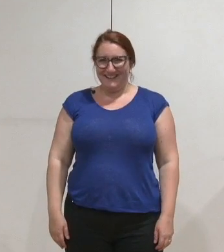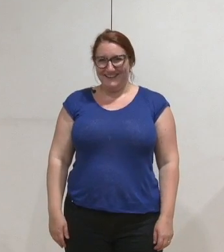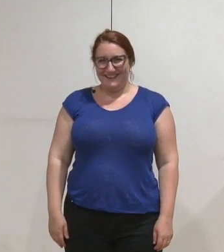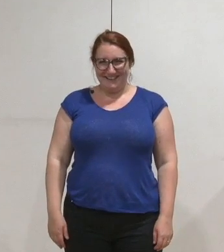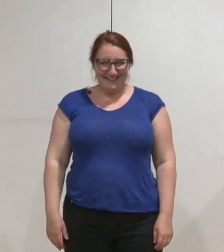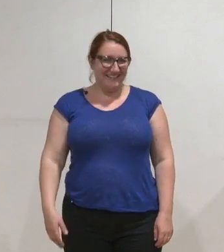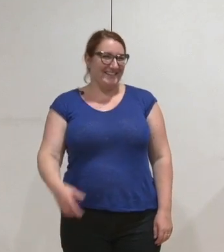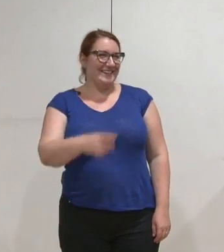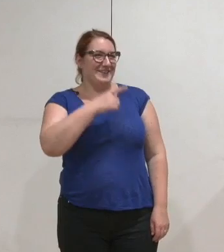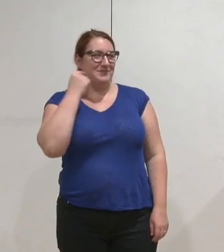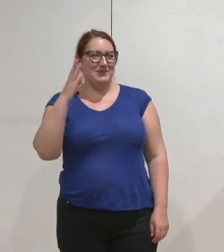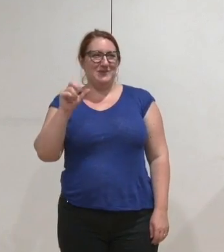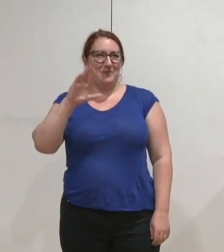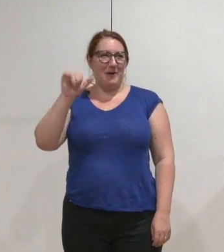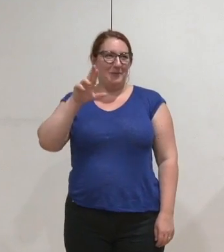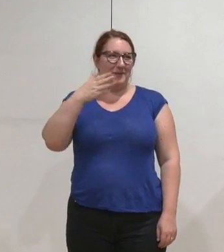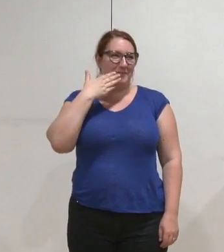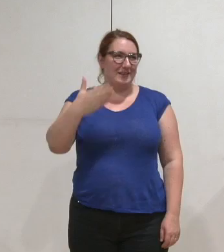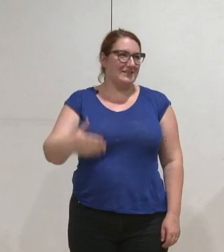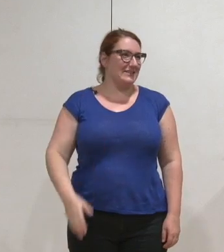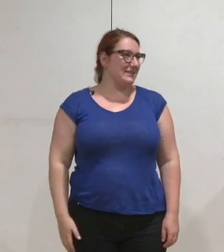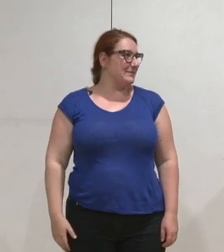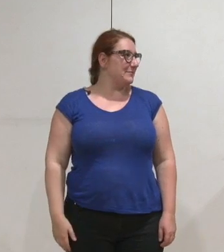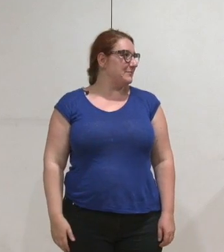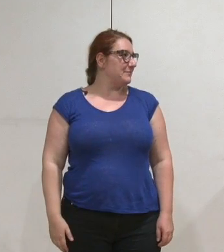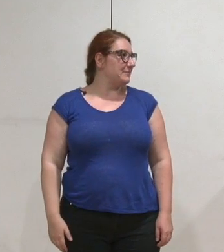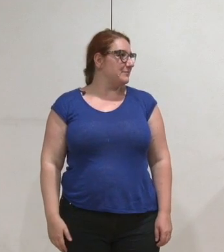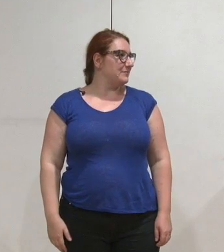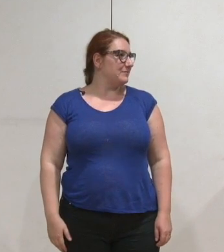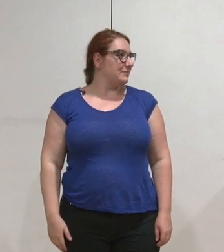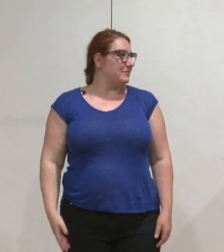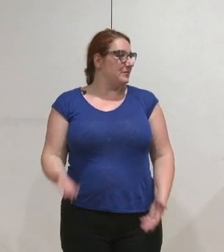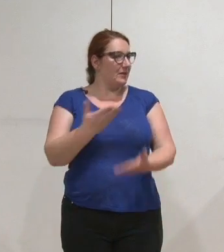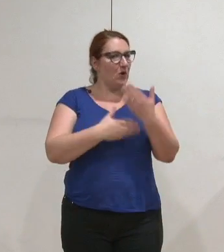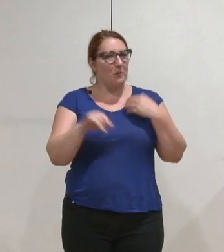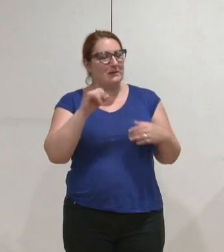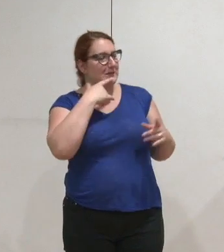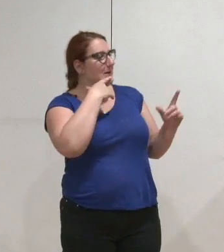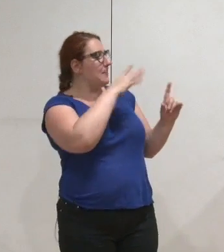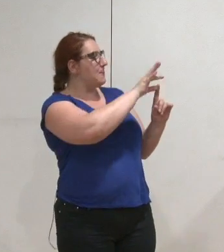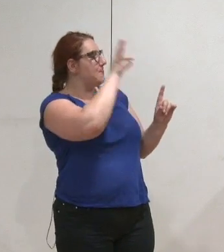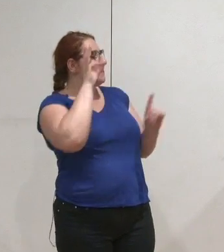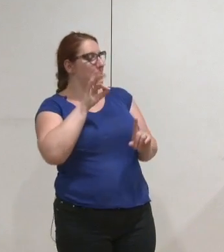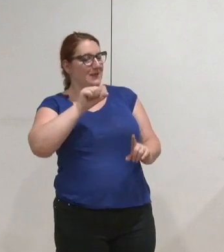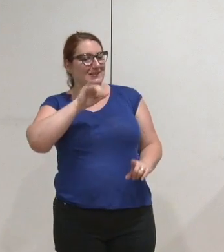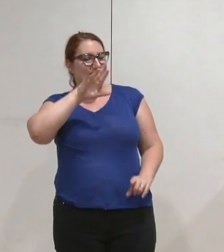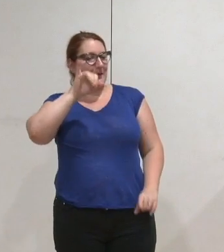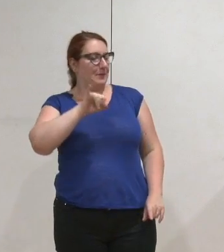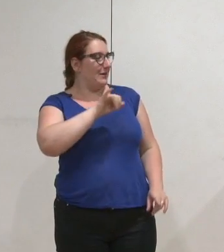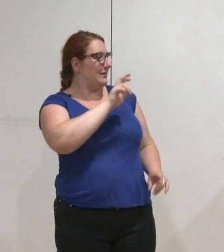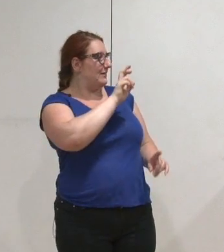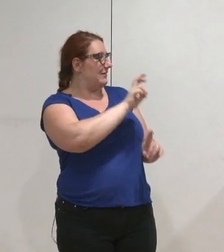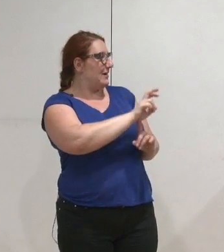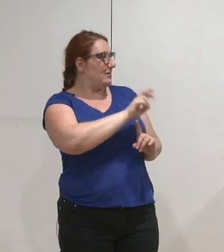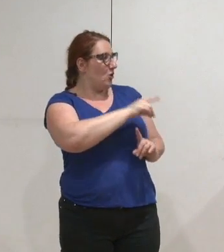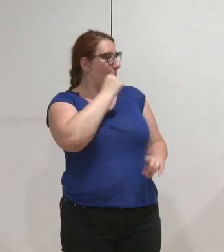Barbier je vous remercie donc il va pouvoir remplacer qui va choisir Hakim Sabri comme ça on gardera un